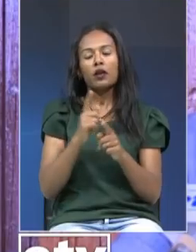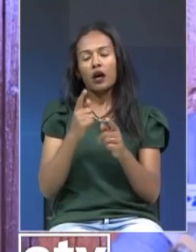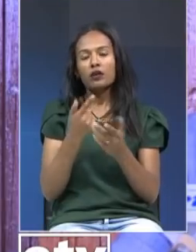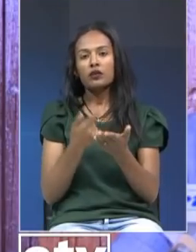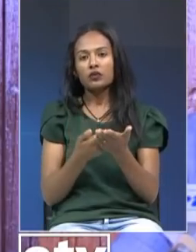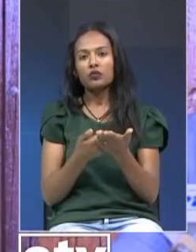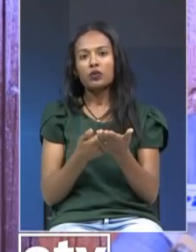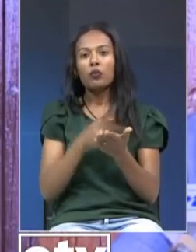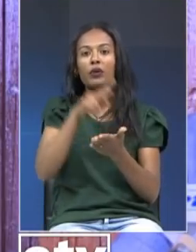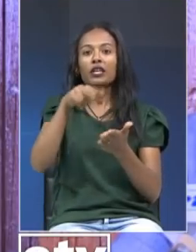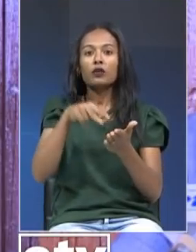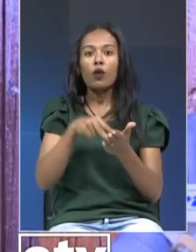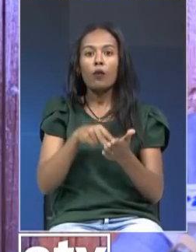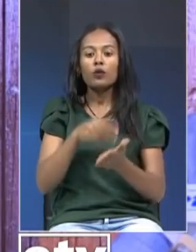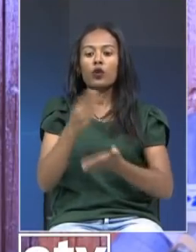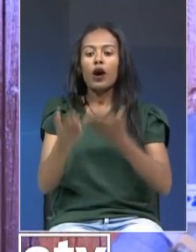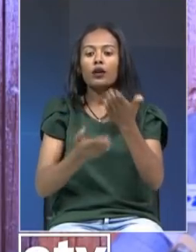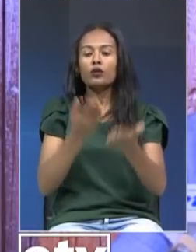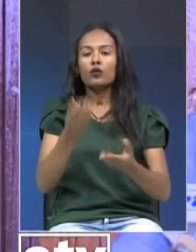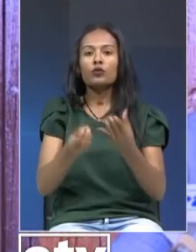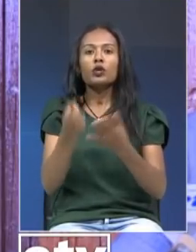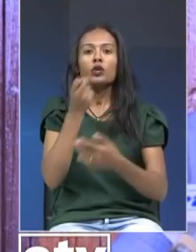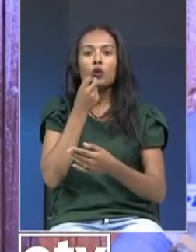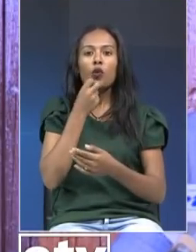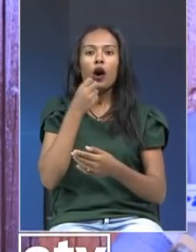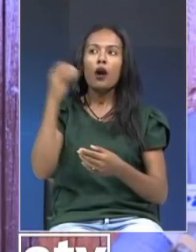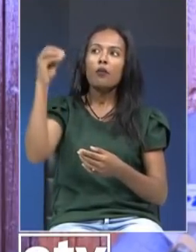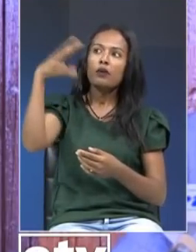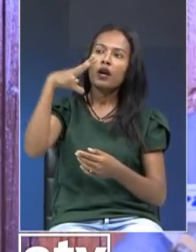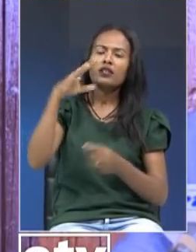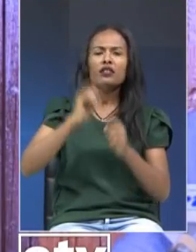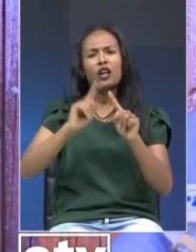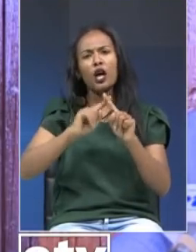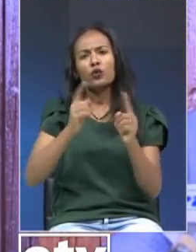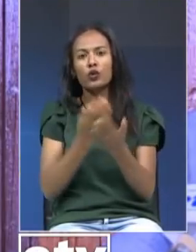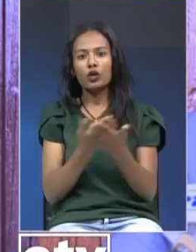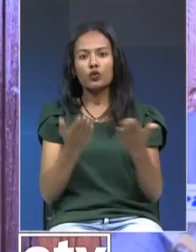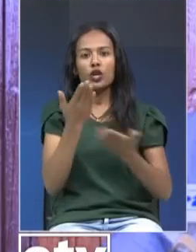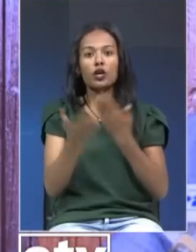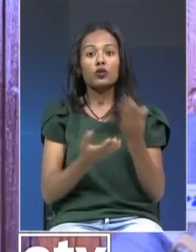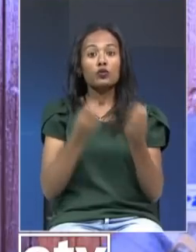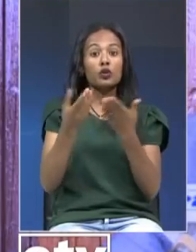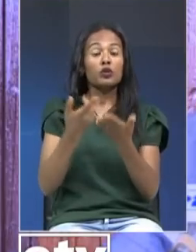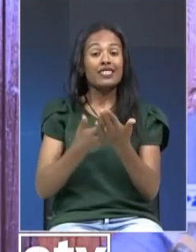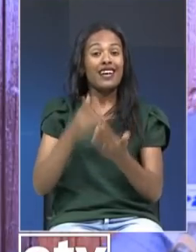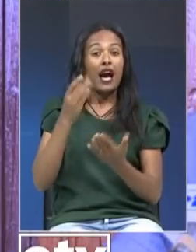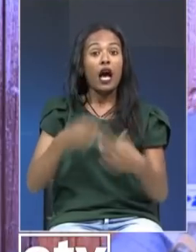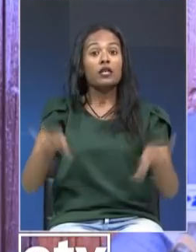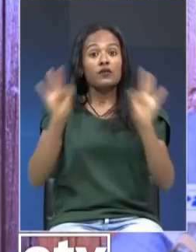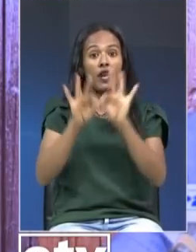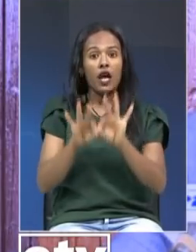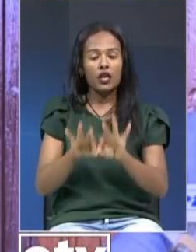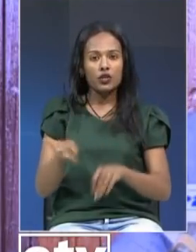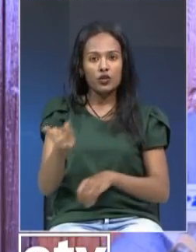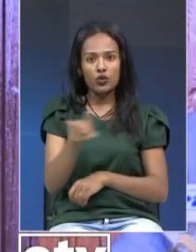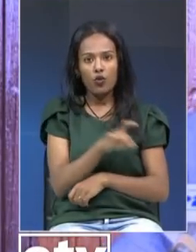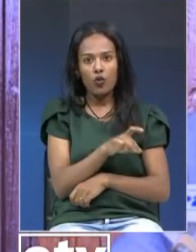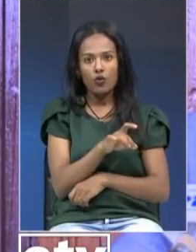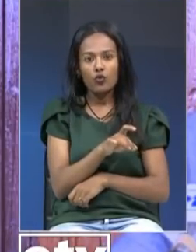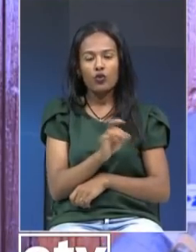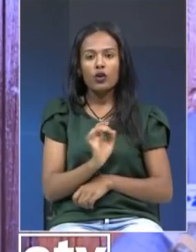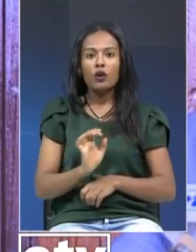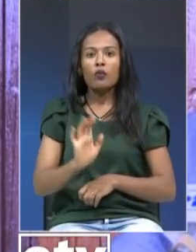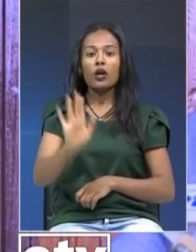ደግሞ በየተቋማቱ የአገልግሎት የሚሰጡ የውሃ፣ የመብራት የመሳሰሉት እነዚህ የግድ አስፈላጊ ስለሆኑ